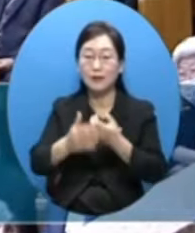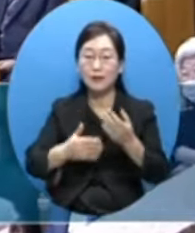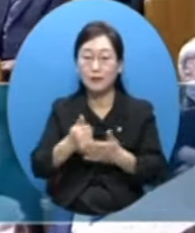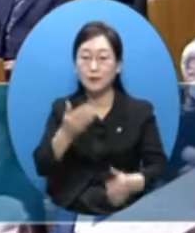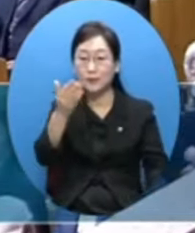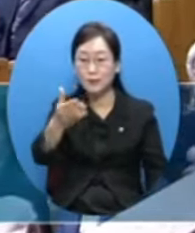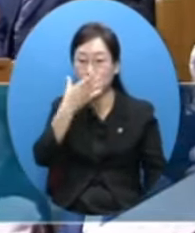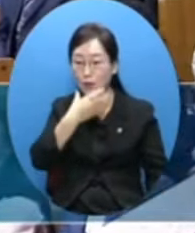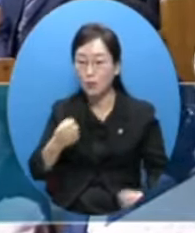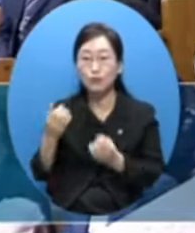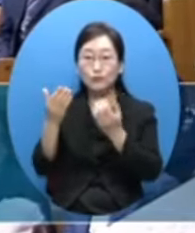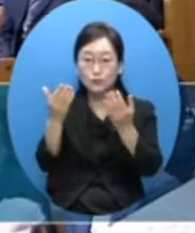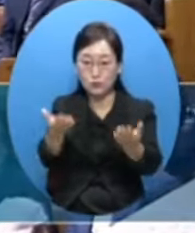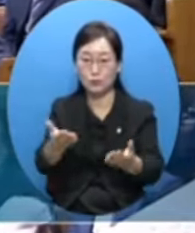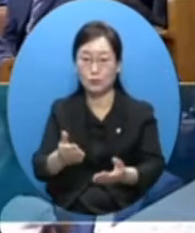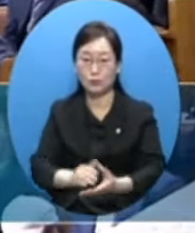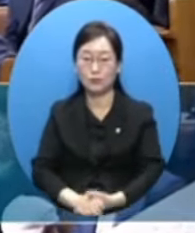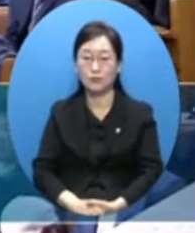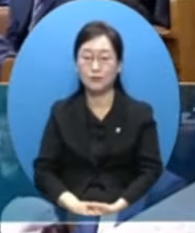하나님이 내게 복을 주시어.